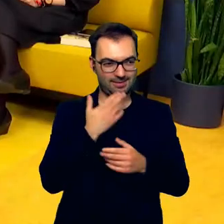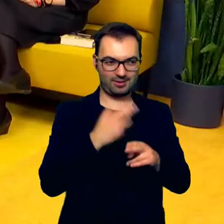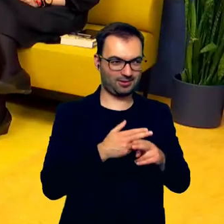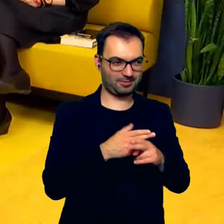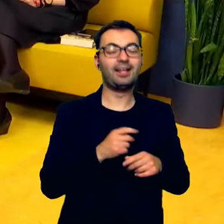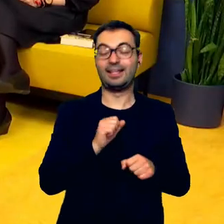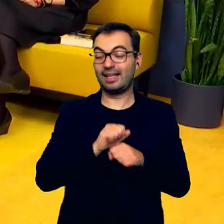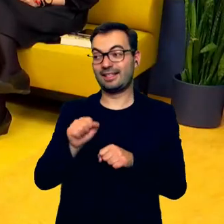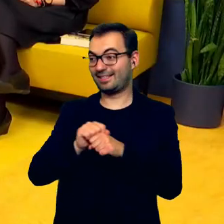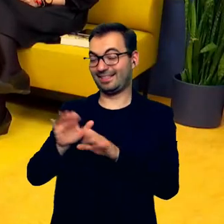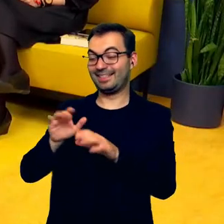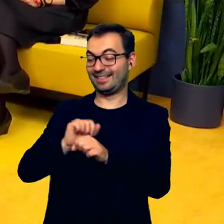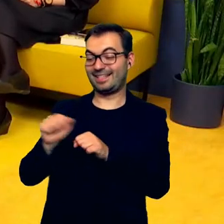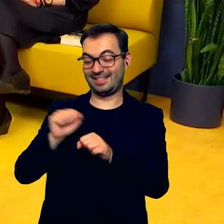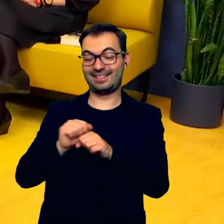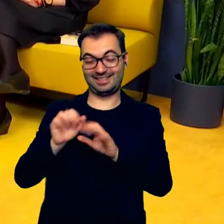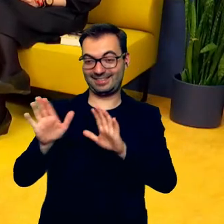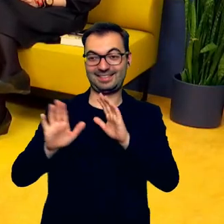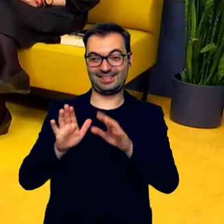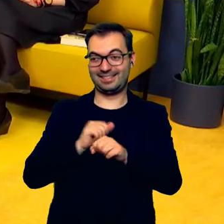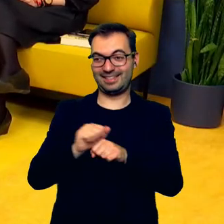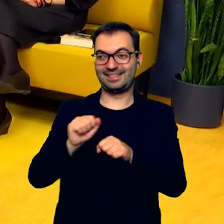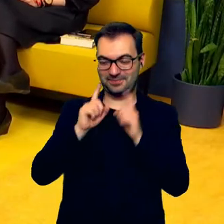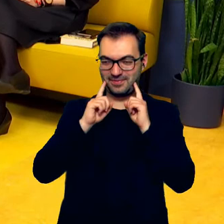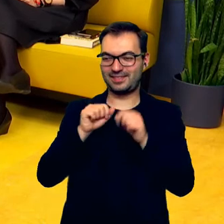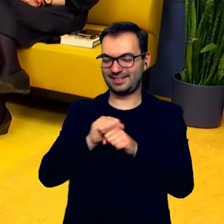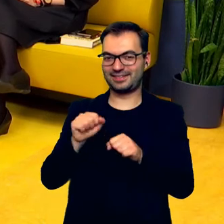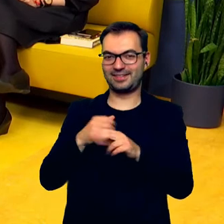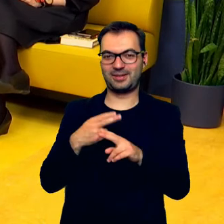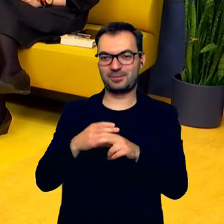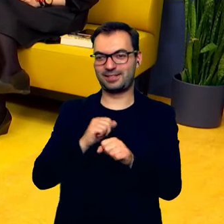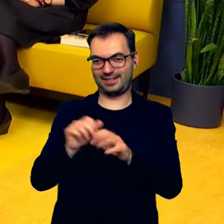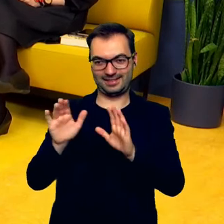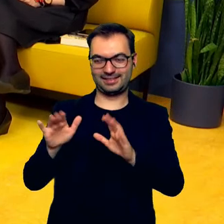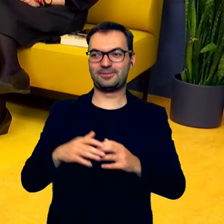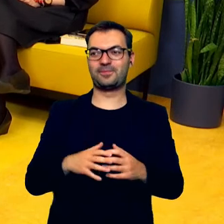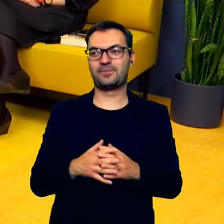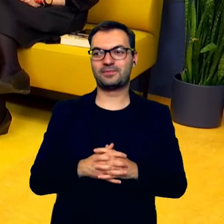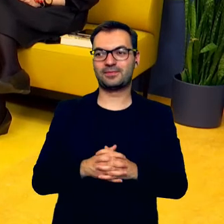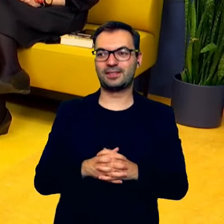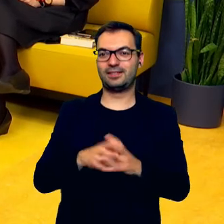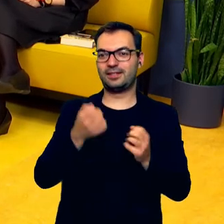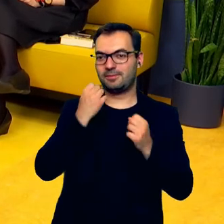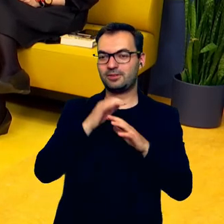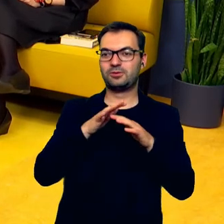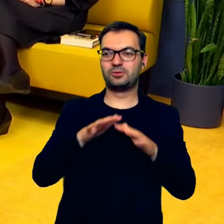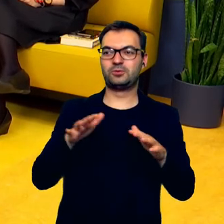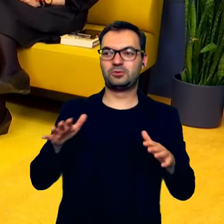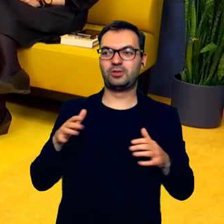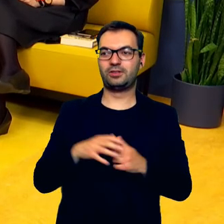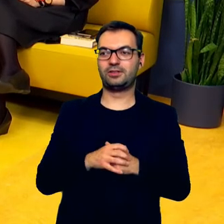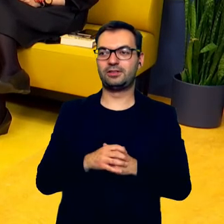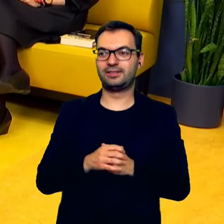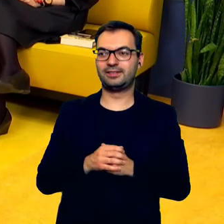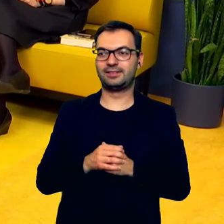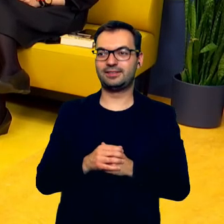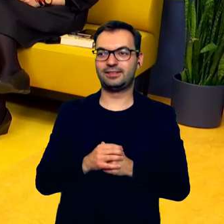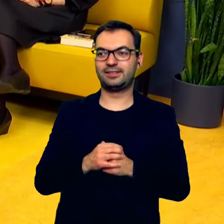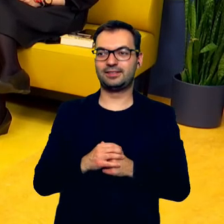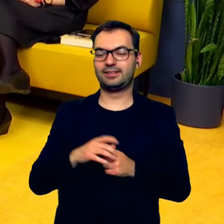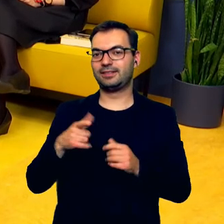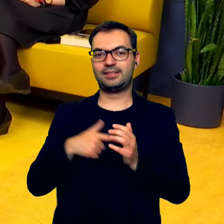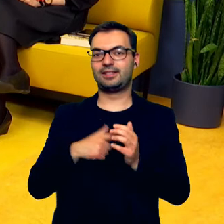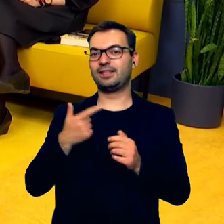takiej choroby. Jest taka. jak najbardziej jest taka choroba. To znaczy bardzo wiele,